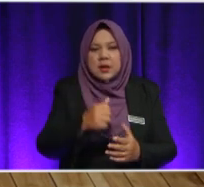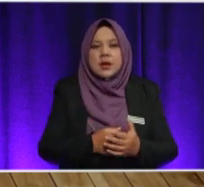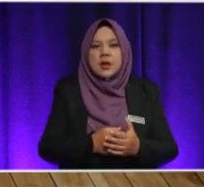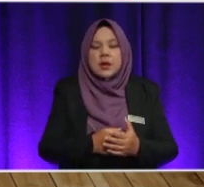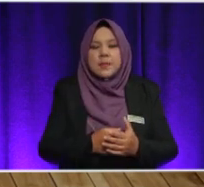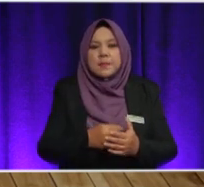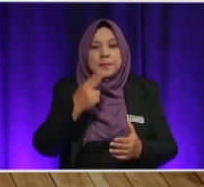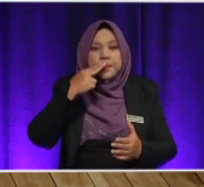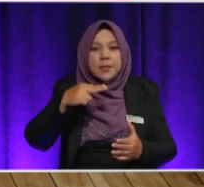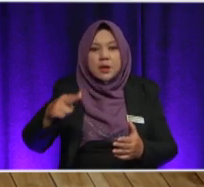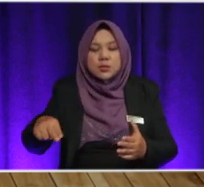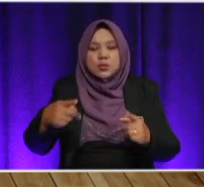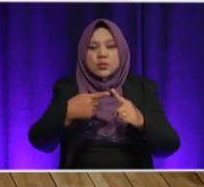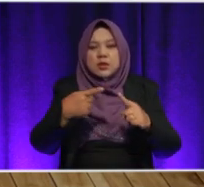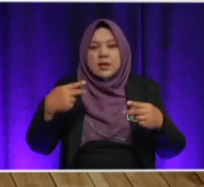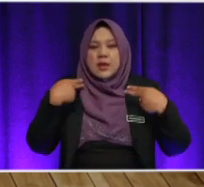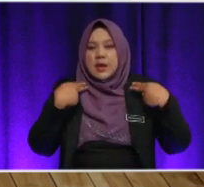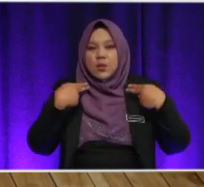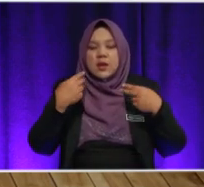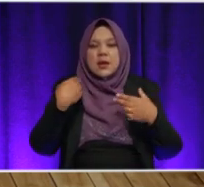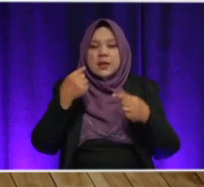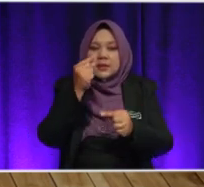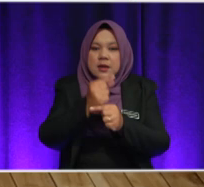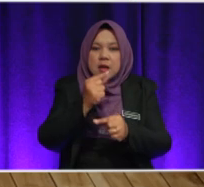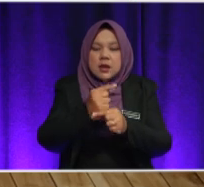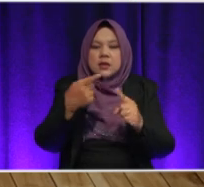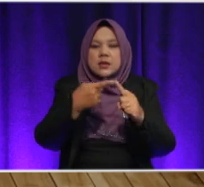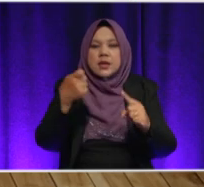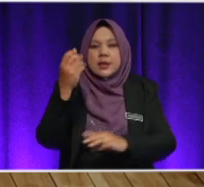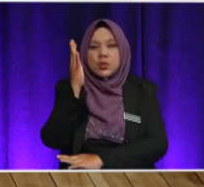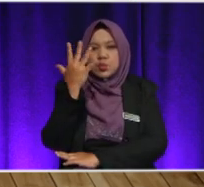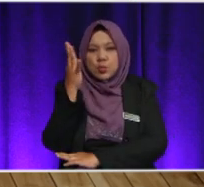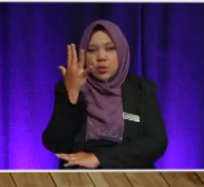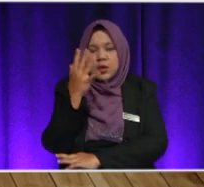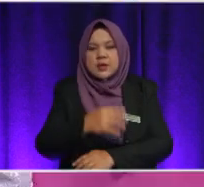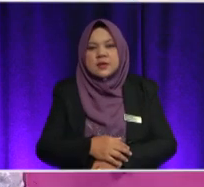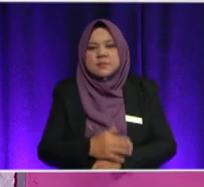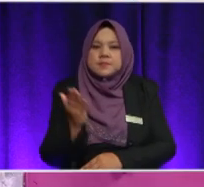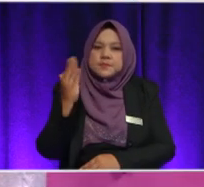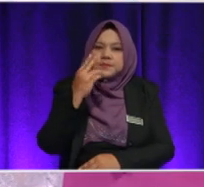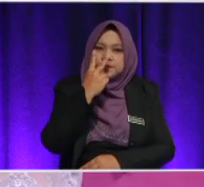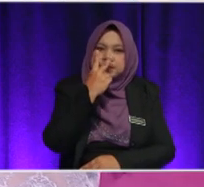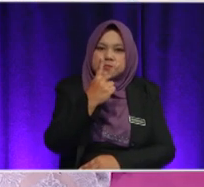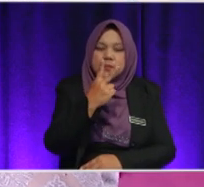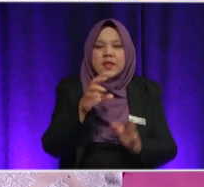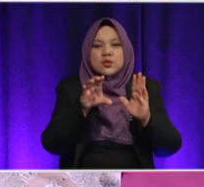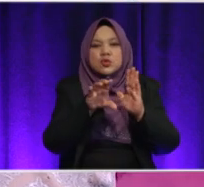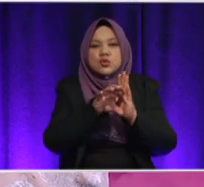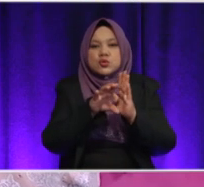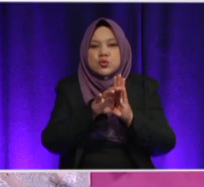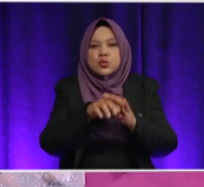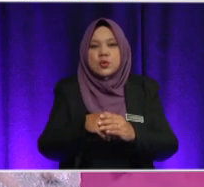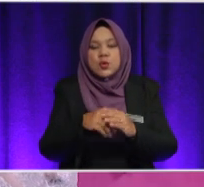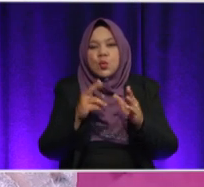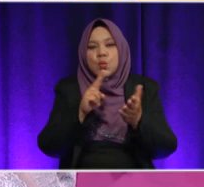daripada hewan kemudian ada hal-hal daripada tumbuhan jadi mari kita lihat contoh-contoh